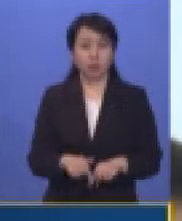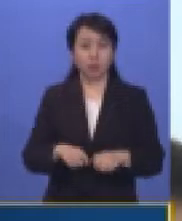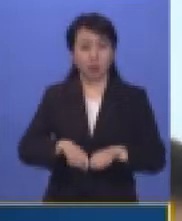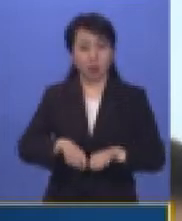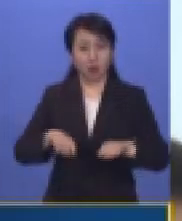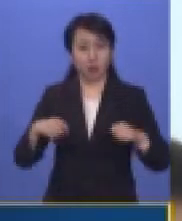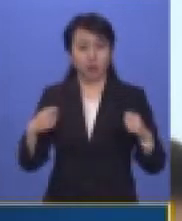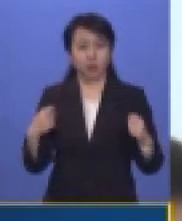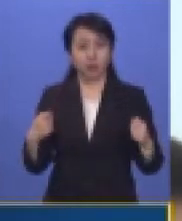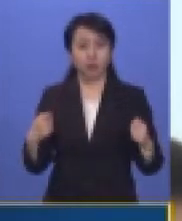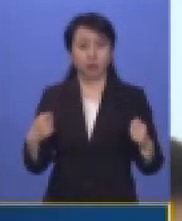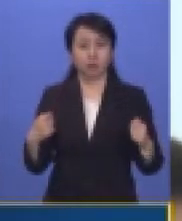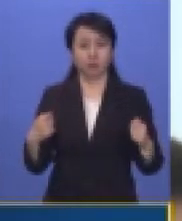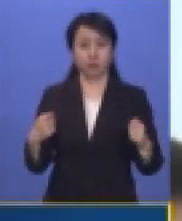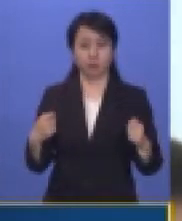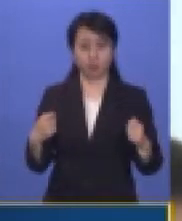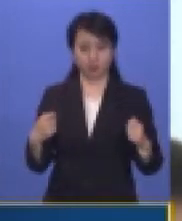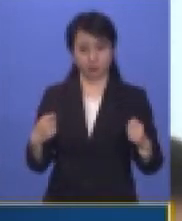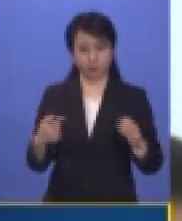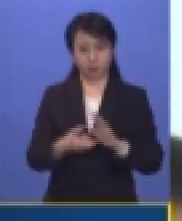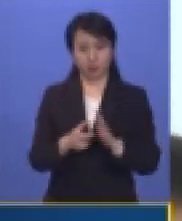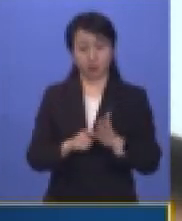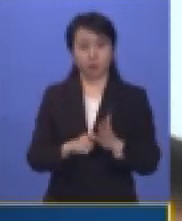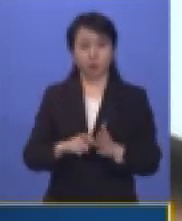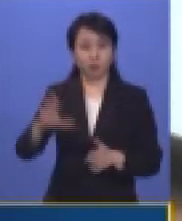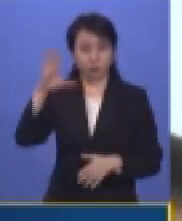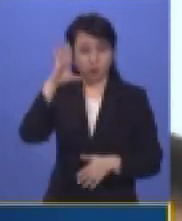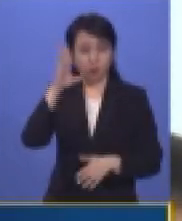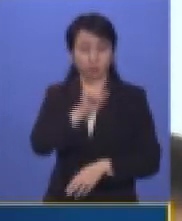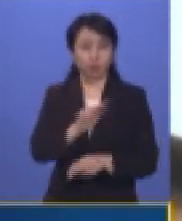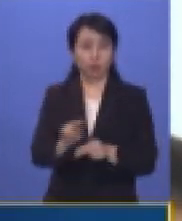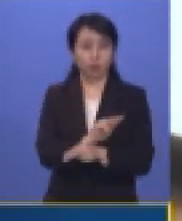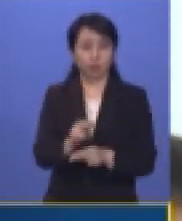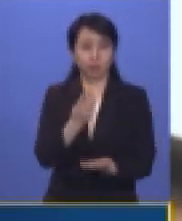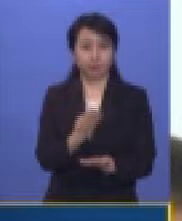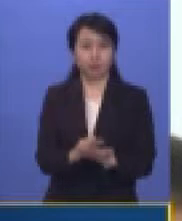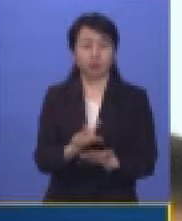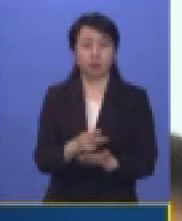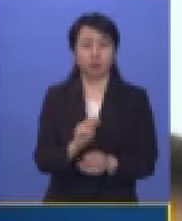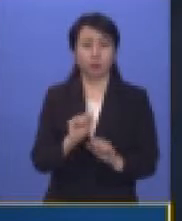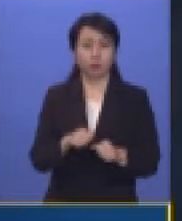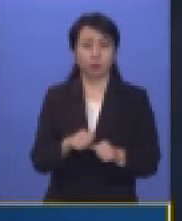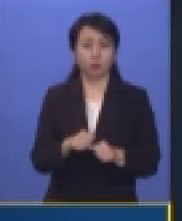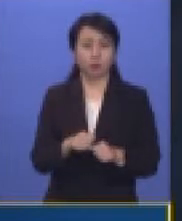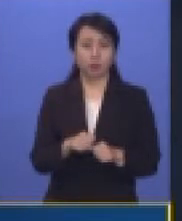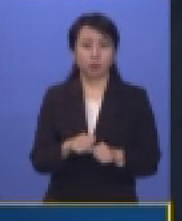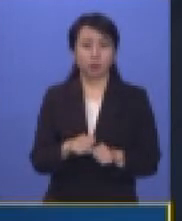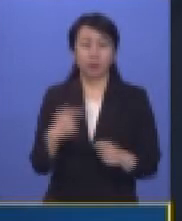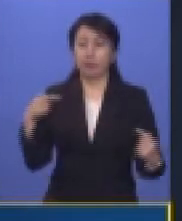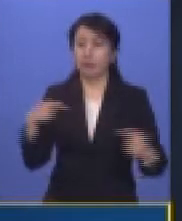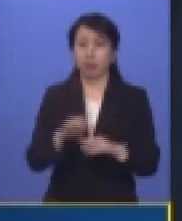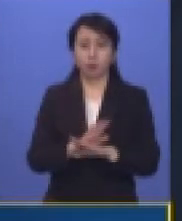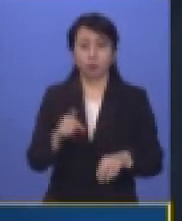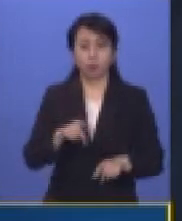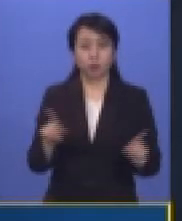открыт... открытое отделение дневного стационара, где могут пролечиться жители сельского округа. Я не против того,